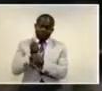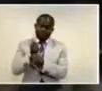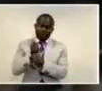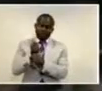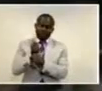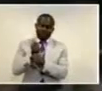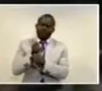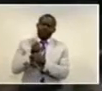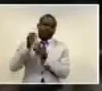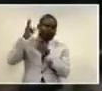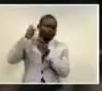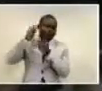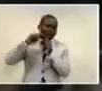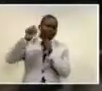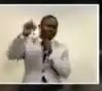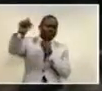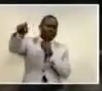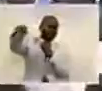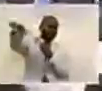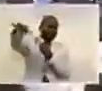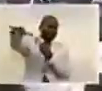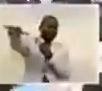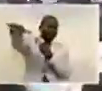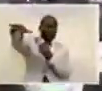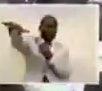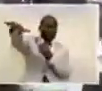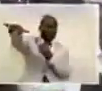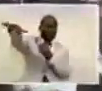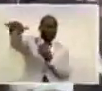abinyuma hariya kure turumvikana